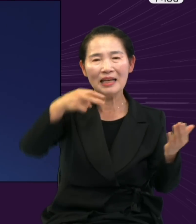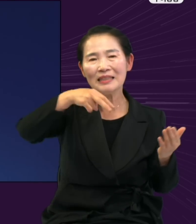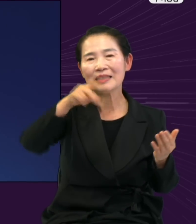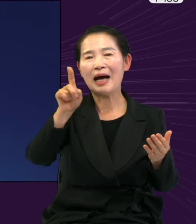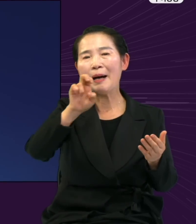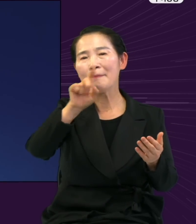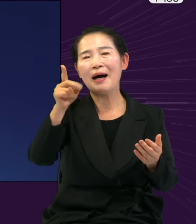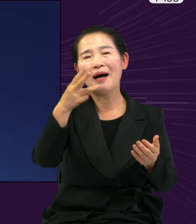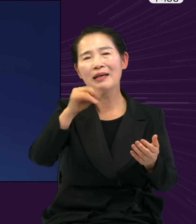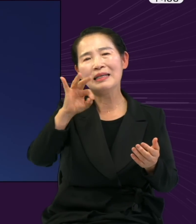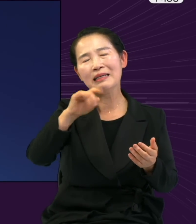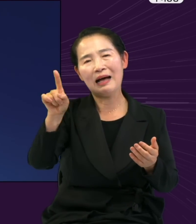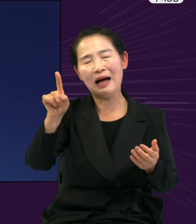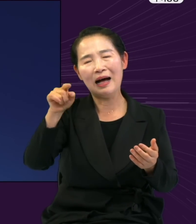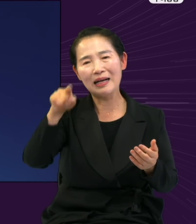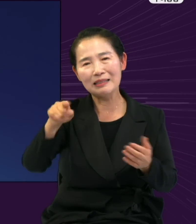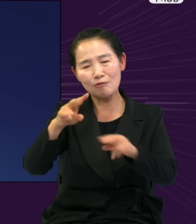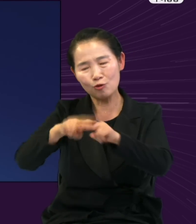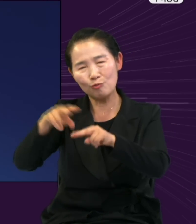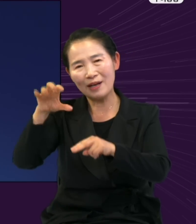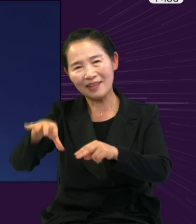기다리십니다. 기도하시겠습니다.